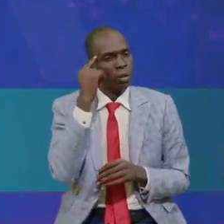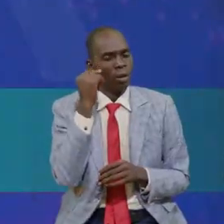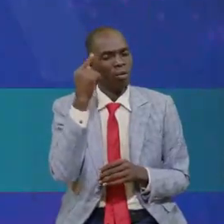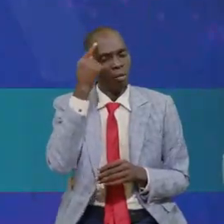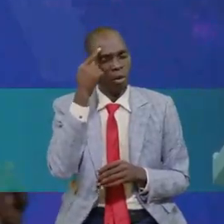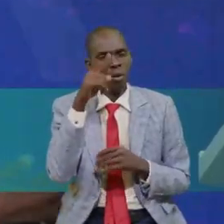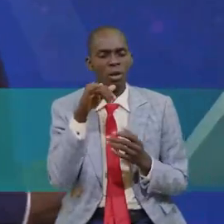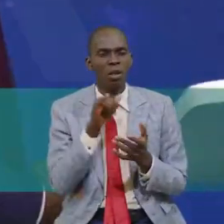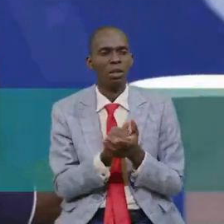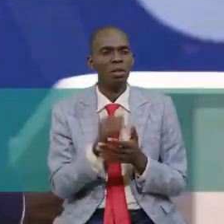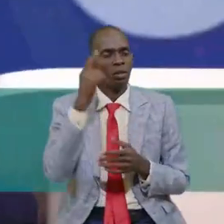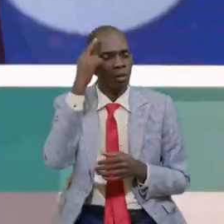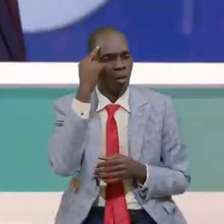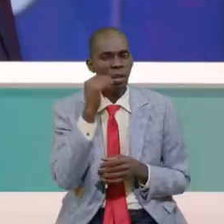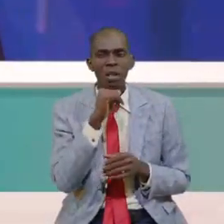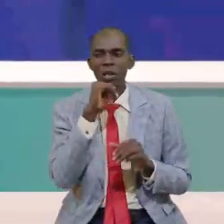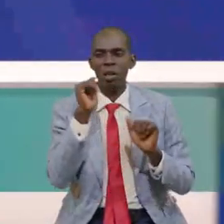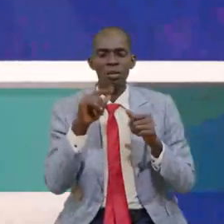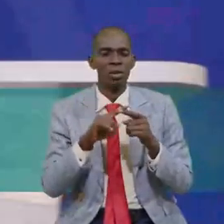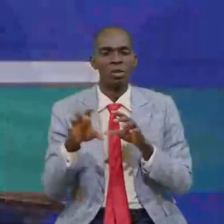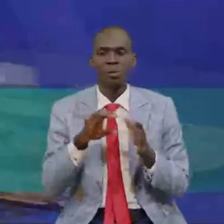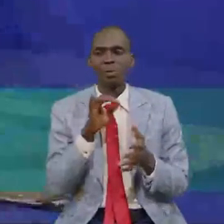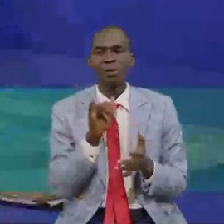cela. Moïse